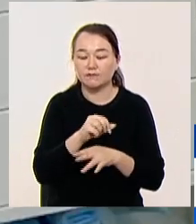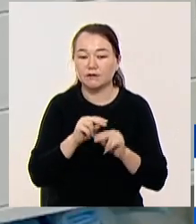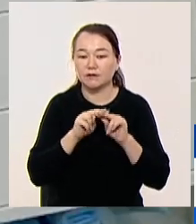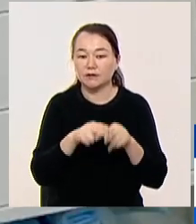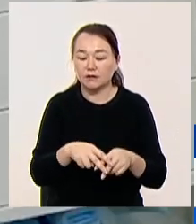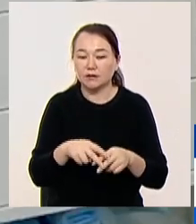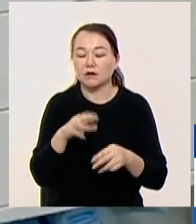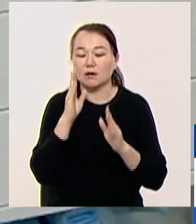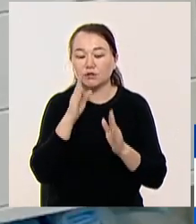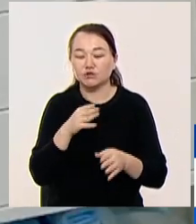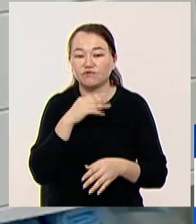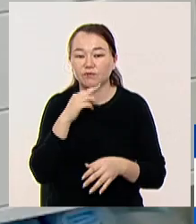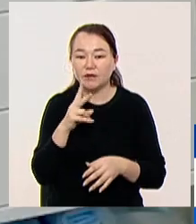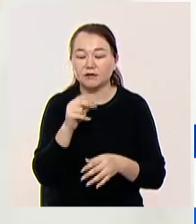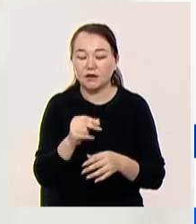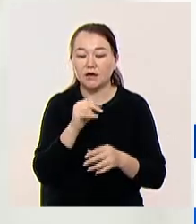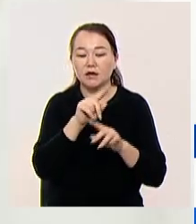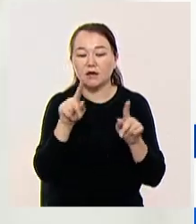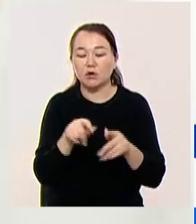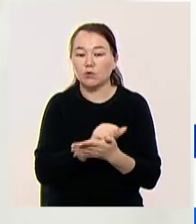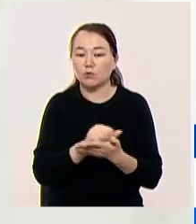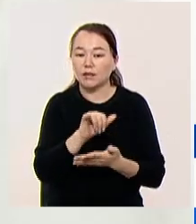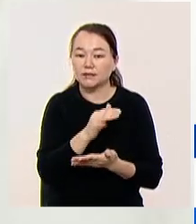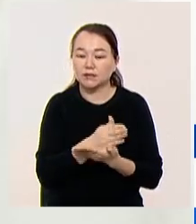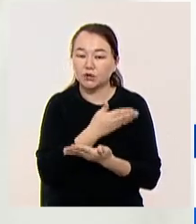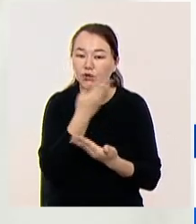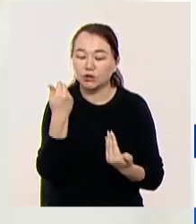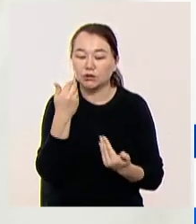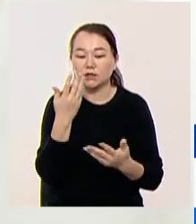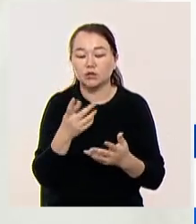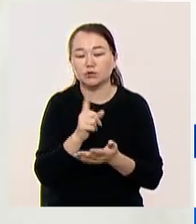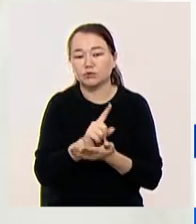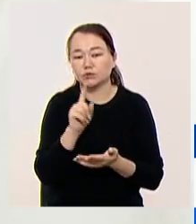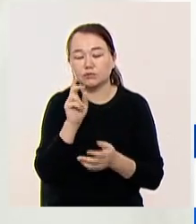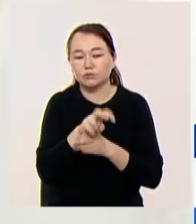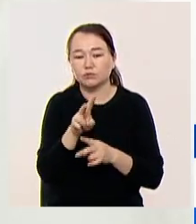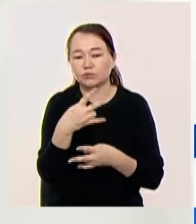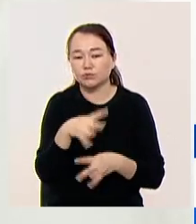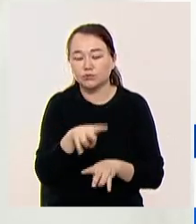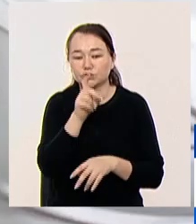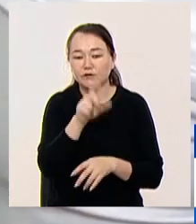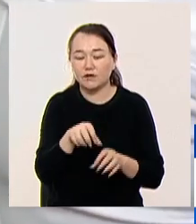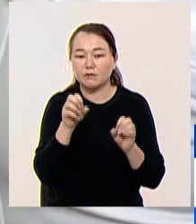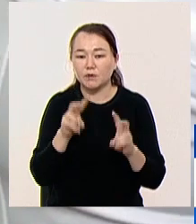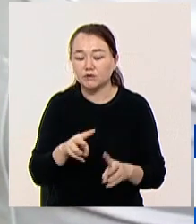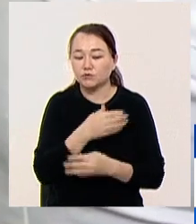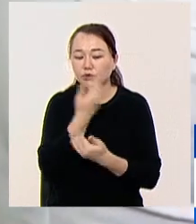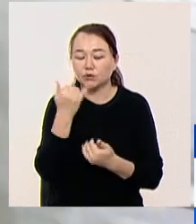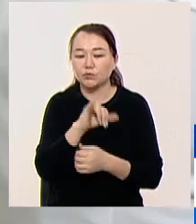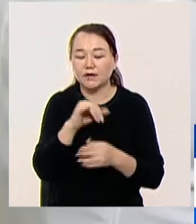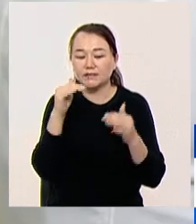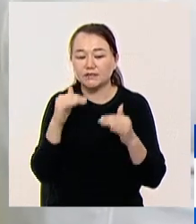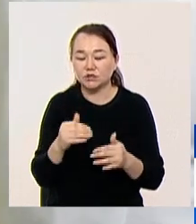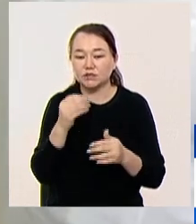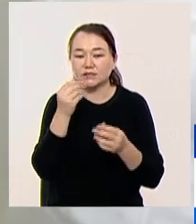переводом. Обращайте внимание на наличие лицензии и сертификата. А еще не стоит обращаться к непроверенным специалистам и к тем, у кого заниженные